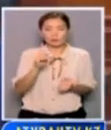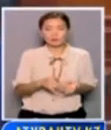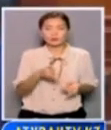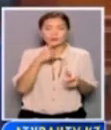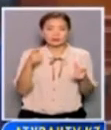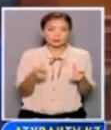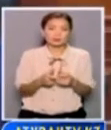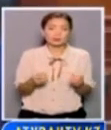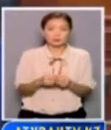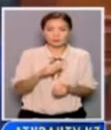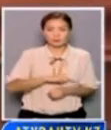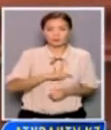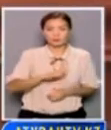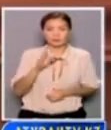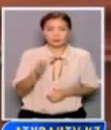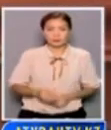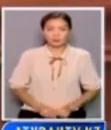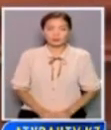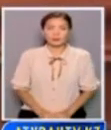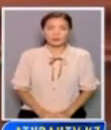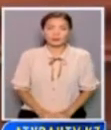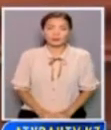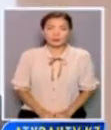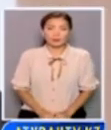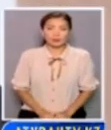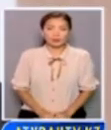карантин кезінде пилотты режимде жұмыс істеген.